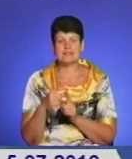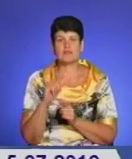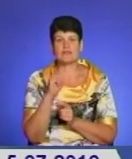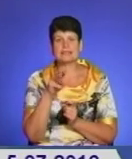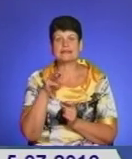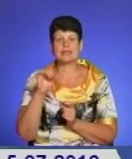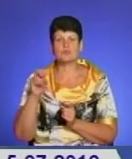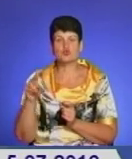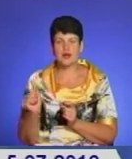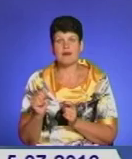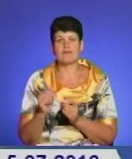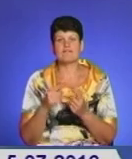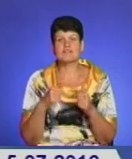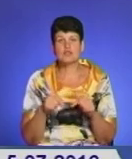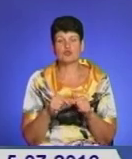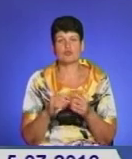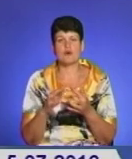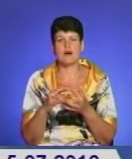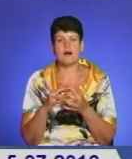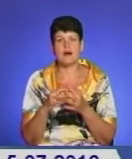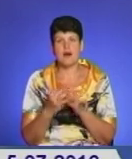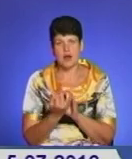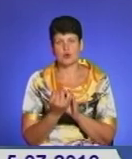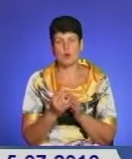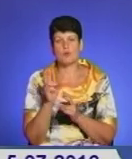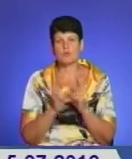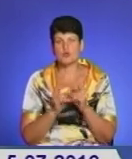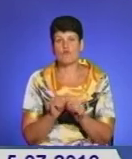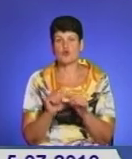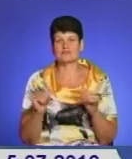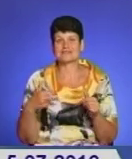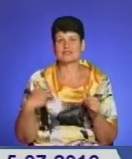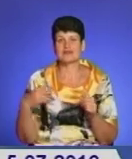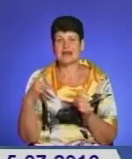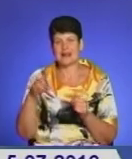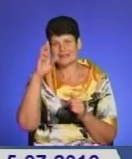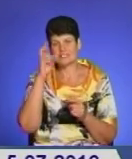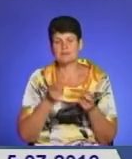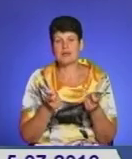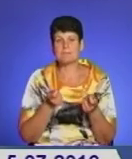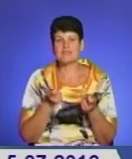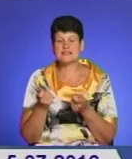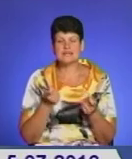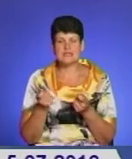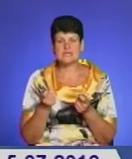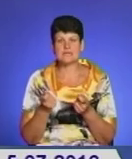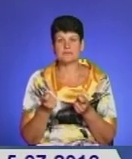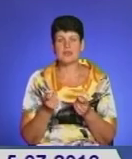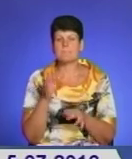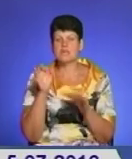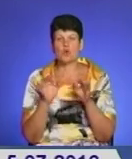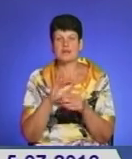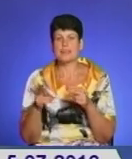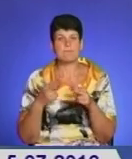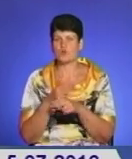Тимчука, начальника відділу агропромислового розвитку Заліщицької райдержадміністрації, природні стихії не нашкодили господарству. Хоча